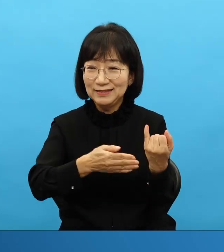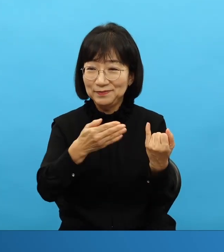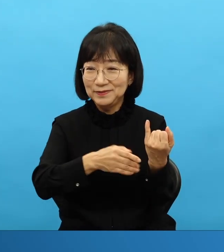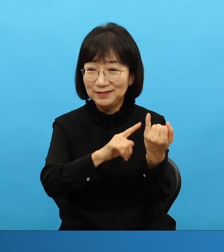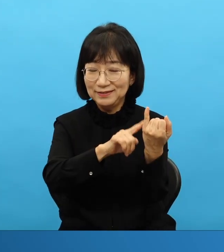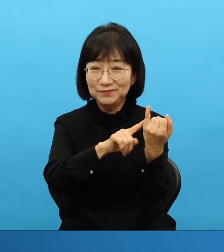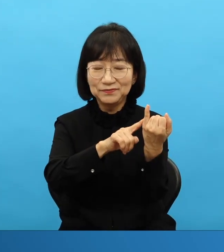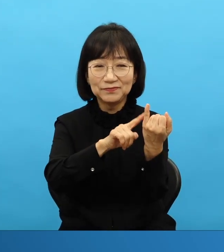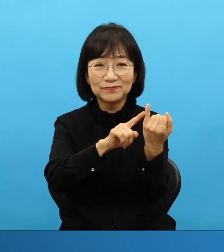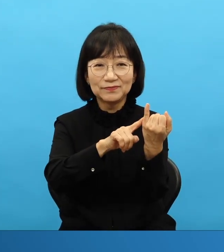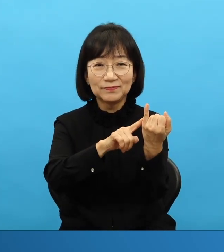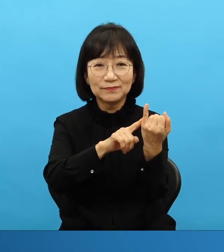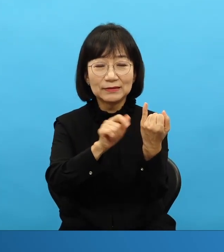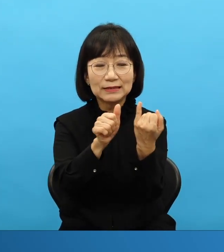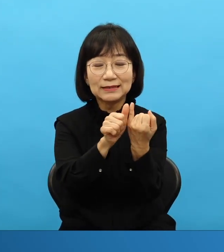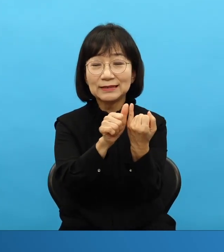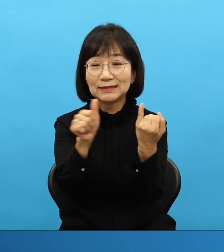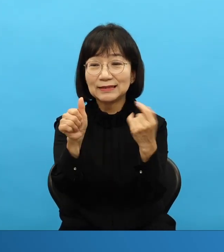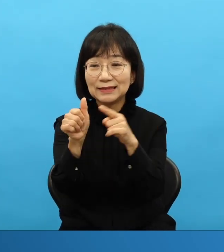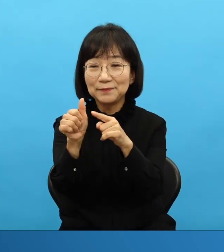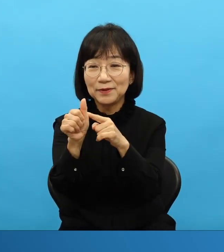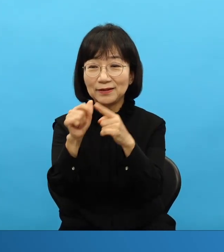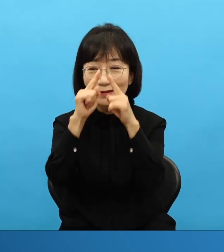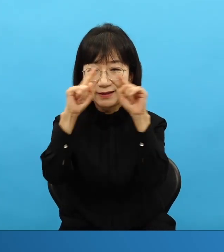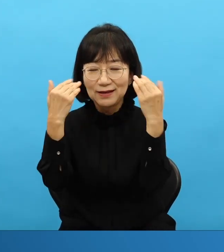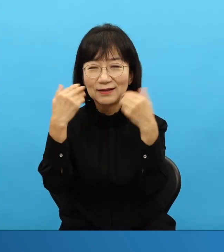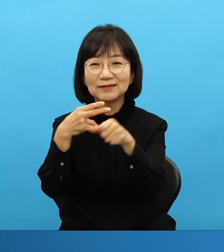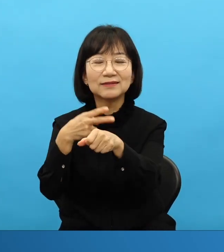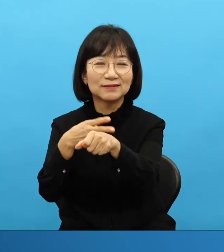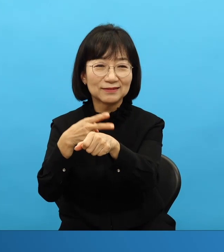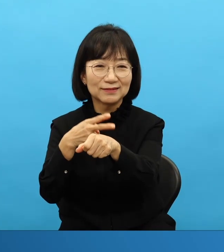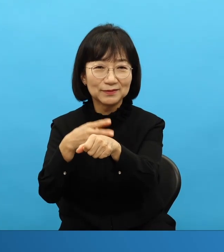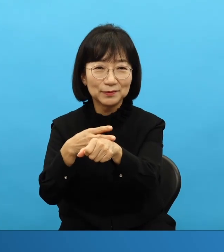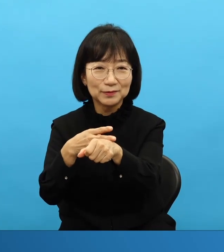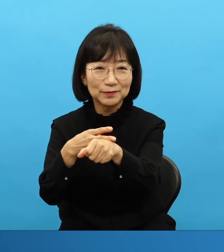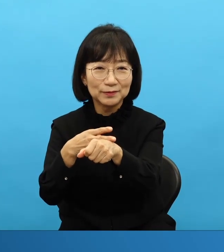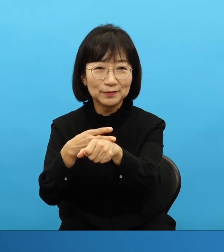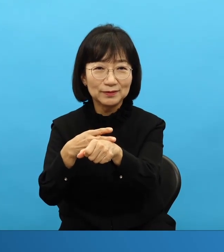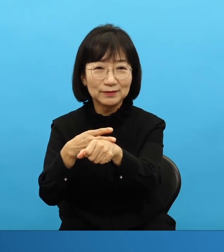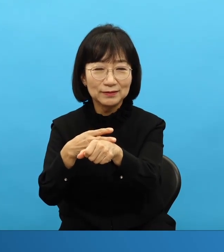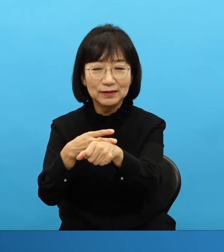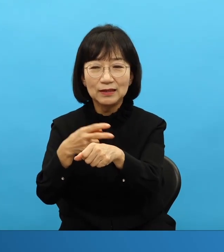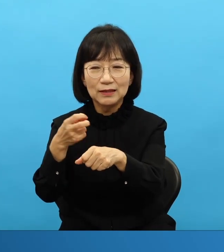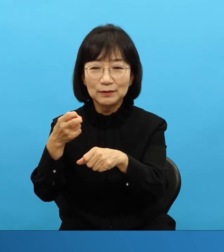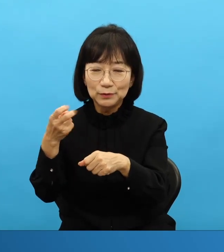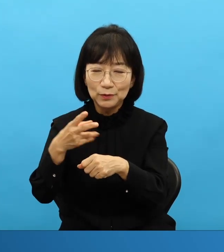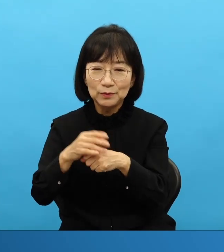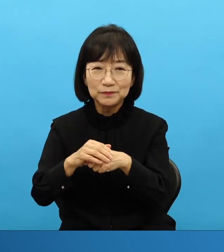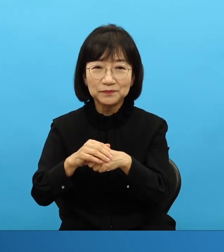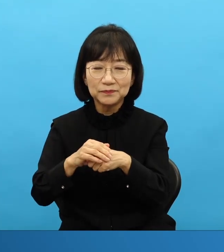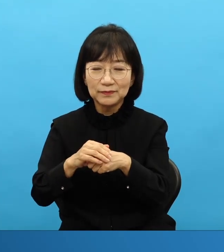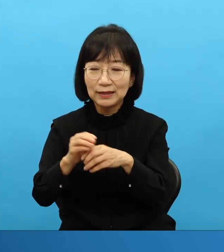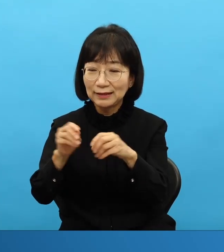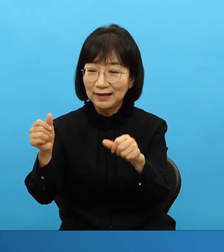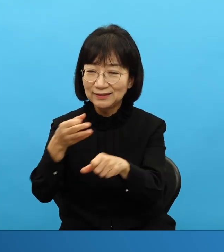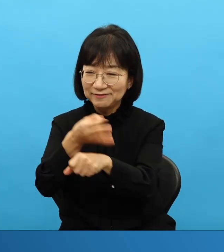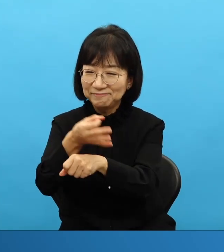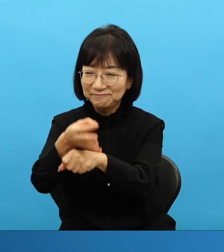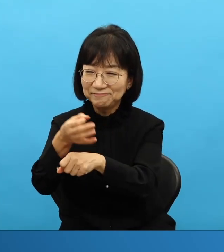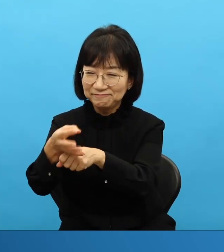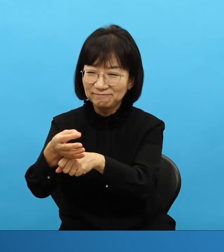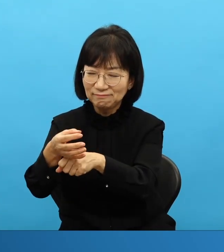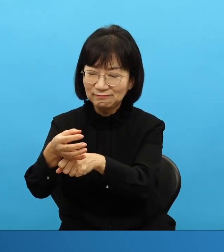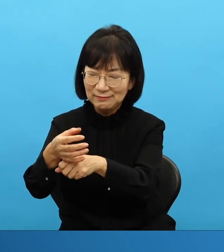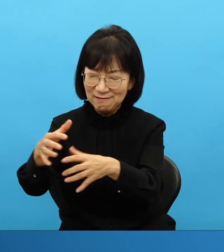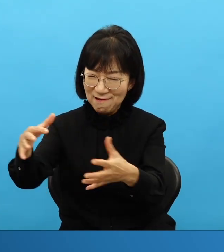남편이 교수로 교수직을 하고 많은 땅을 이렇게 얻게 되었습니다. 가지게 되었습니다. 我们劝世呢，